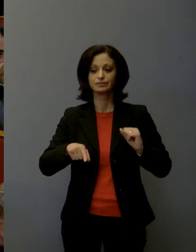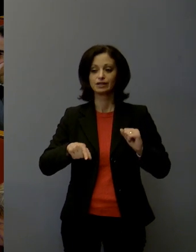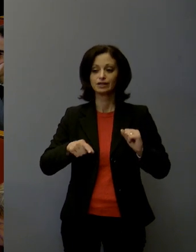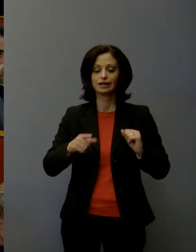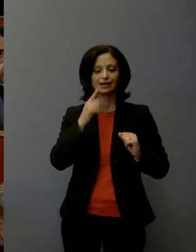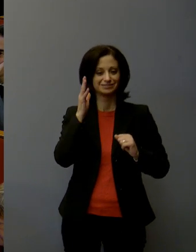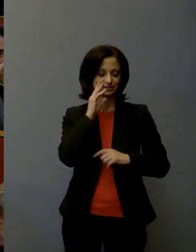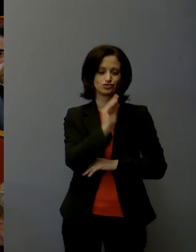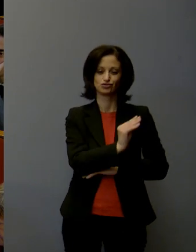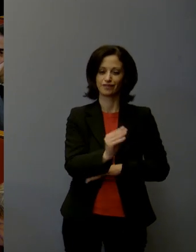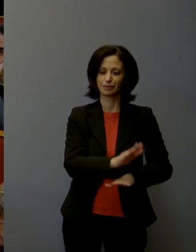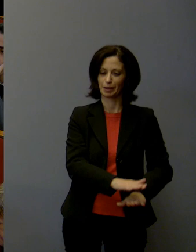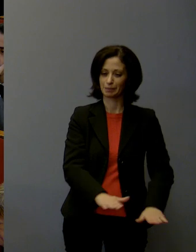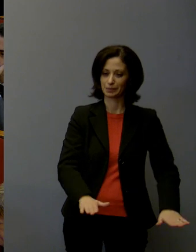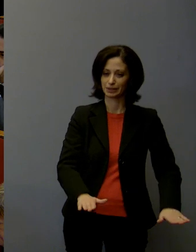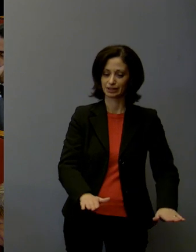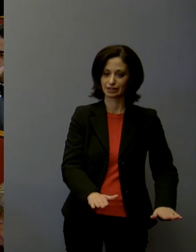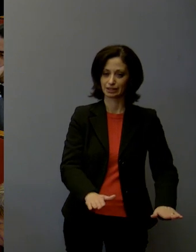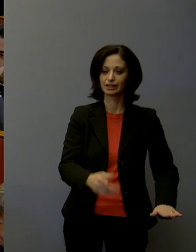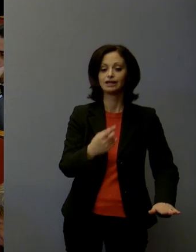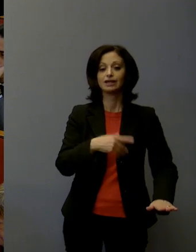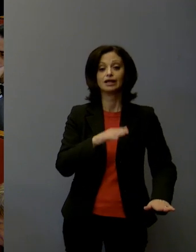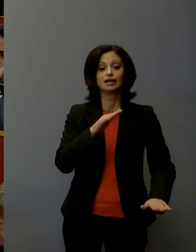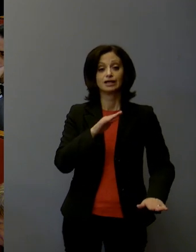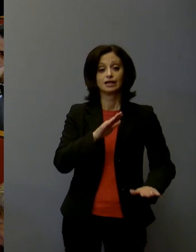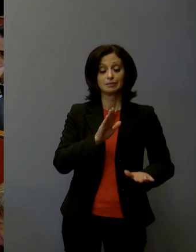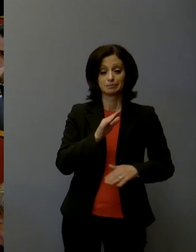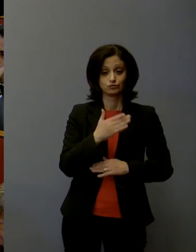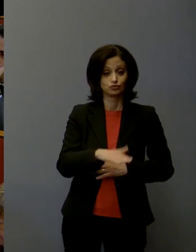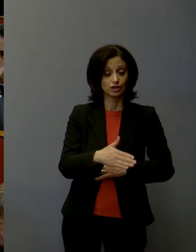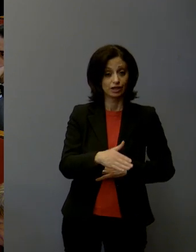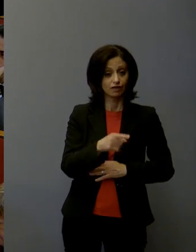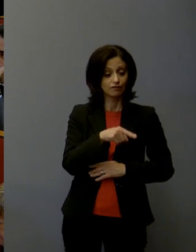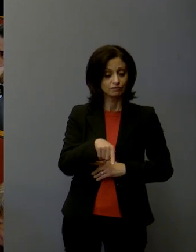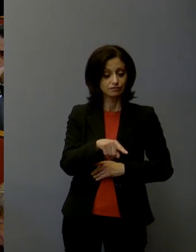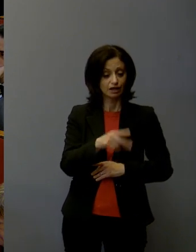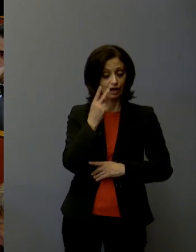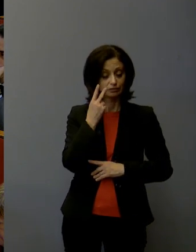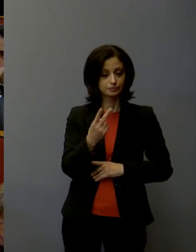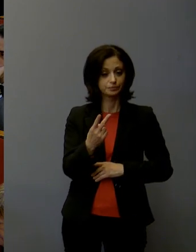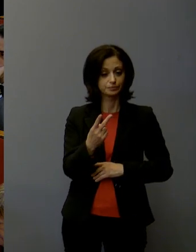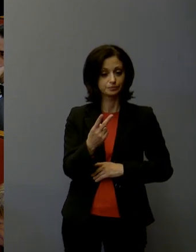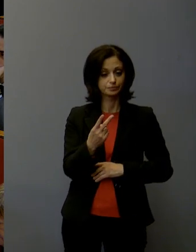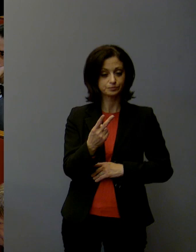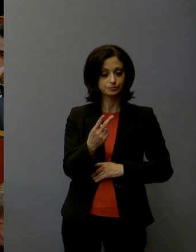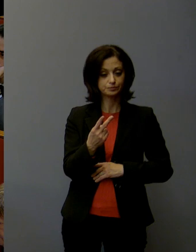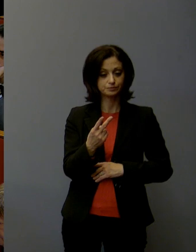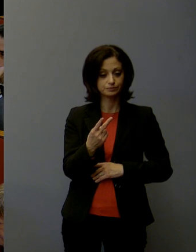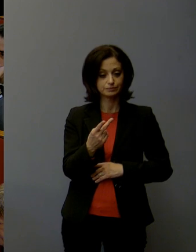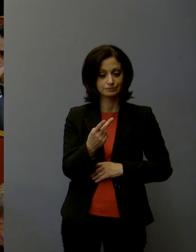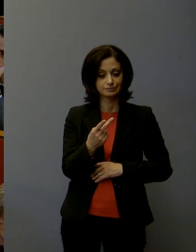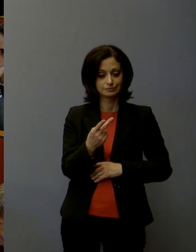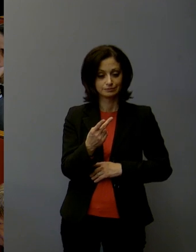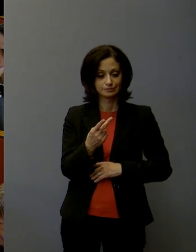dei ragazzi più giovani dei Bambini Genova è considerata città dove la lettura